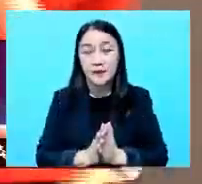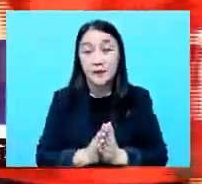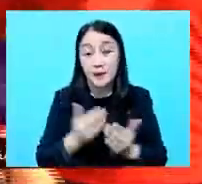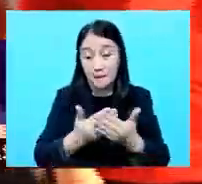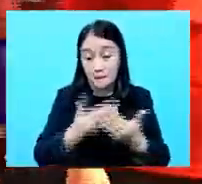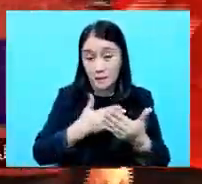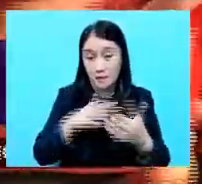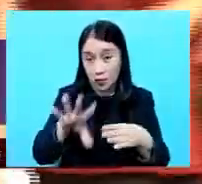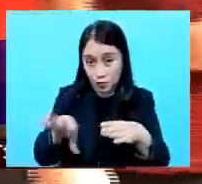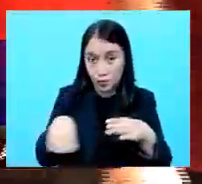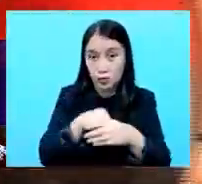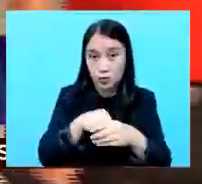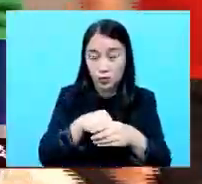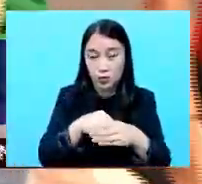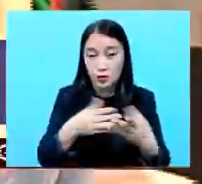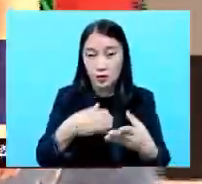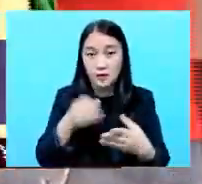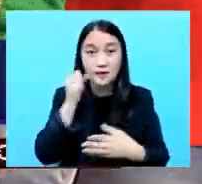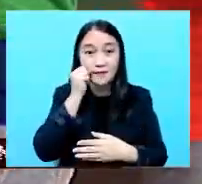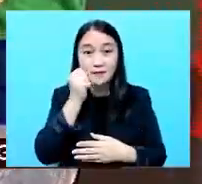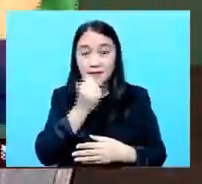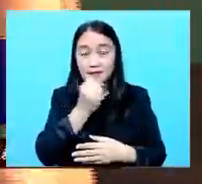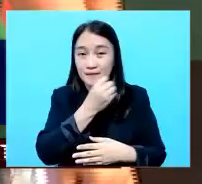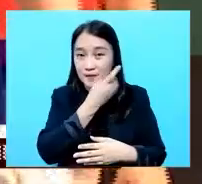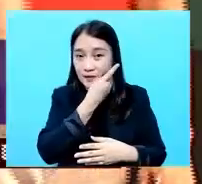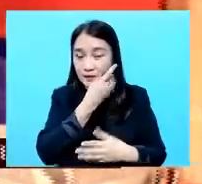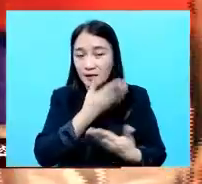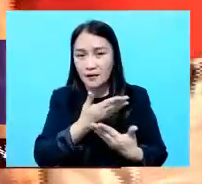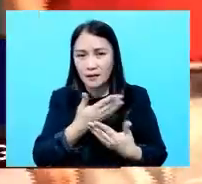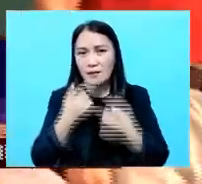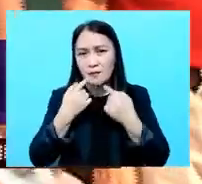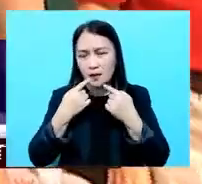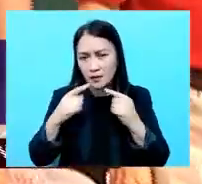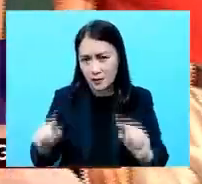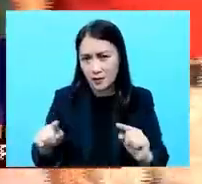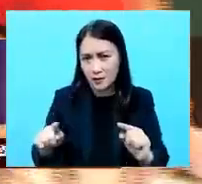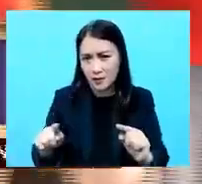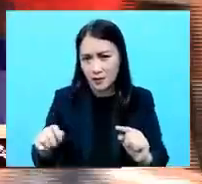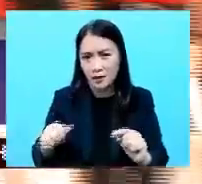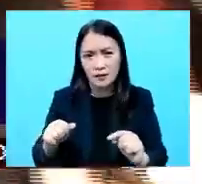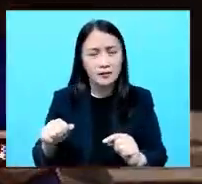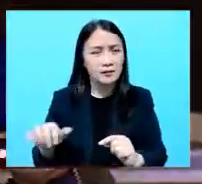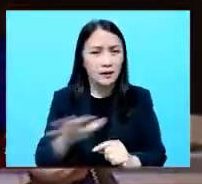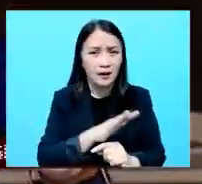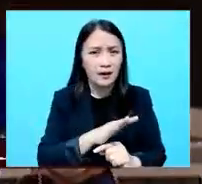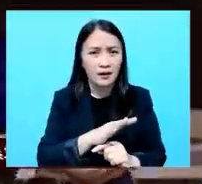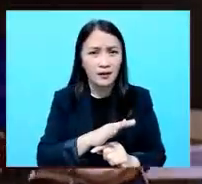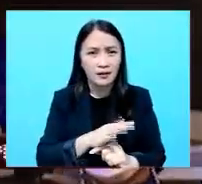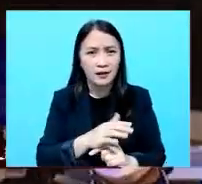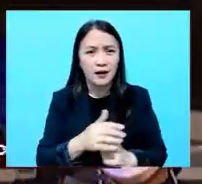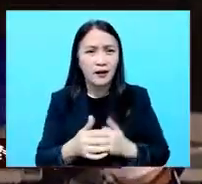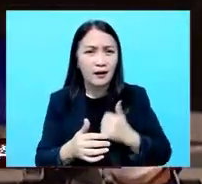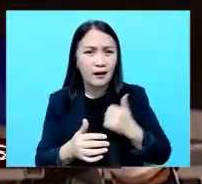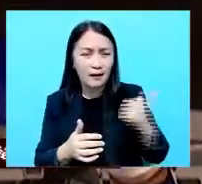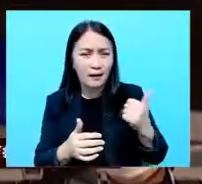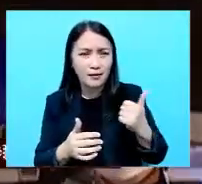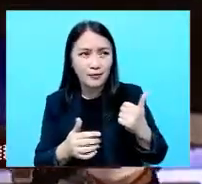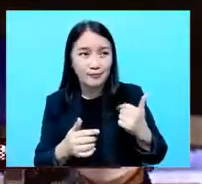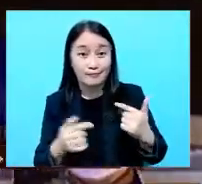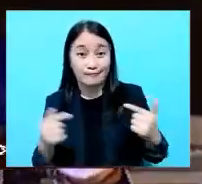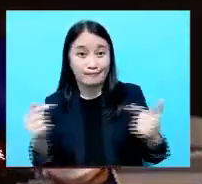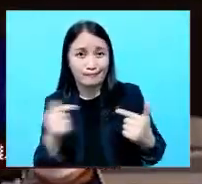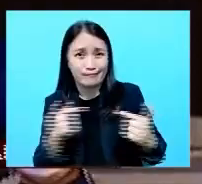President Duterte sa kanyang mga pahayag at aksyon laban sa mga anyay makakaliwang grupo. Noong alkalde pa nga lang siya ng Davao